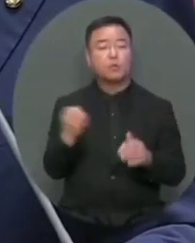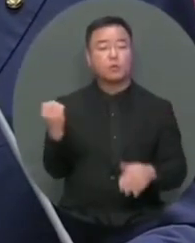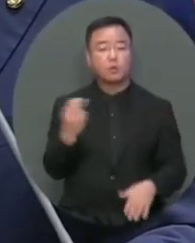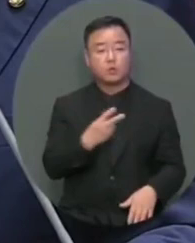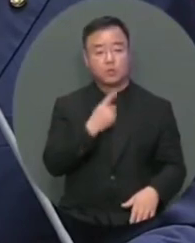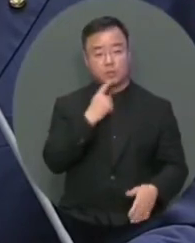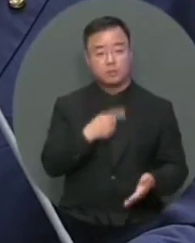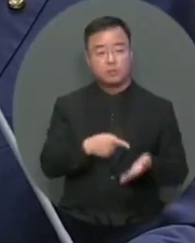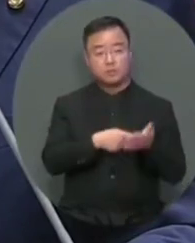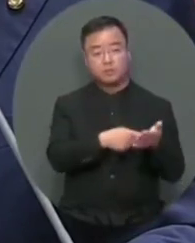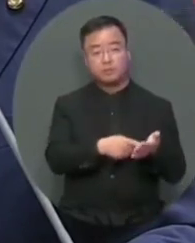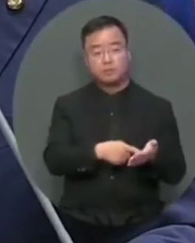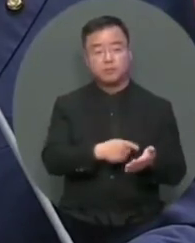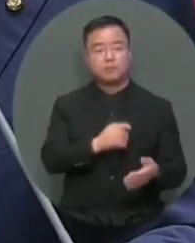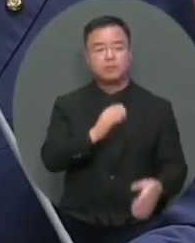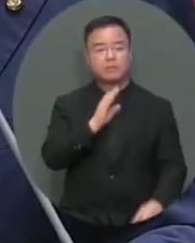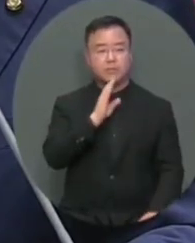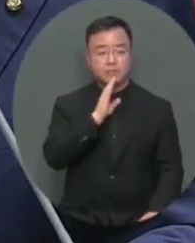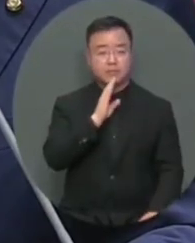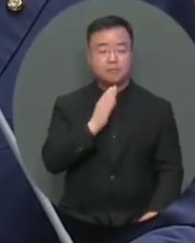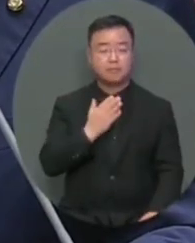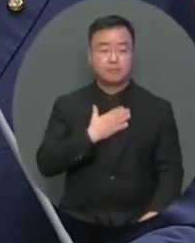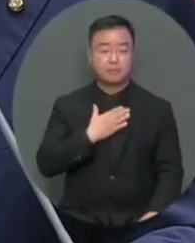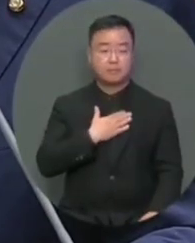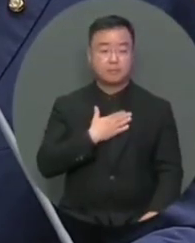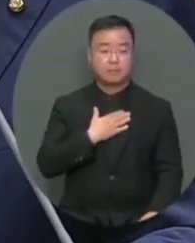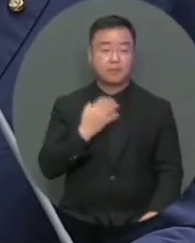의견도 제시했습니다. 정말 제가 어제